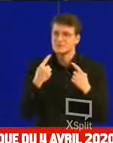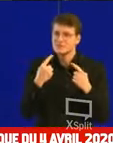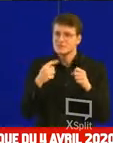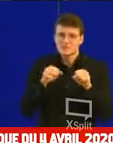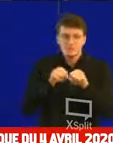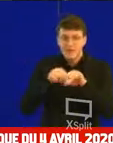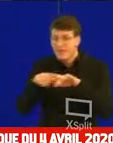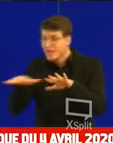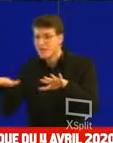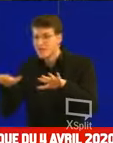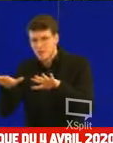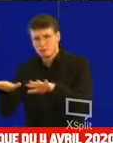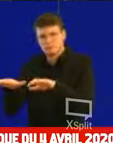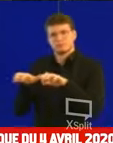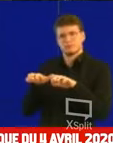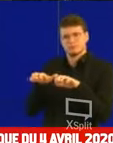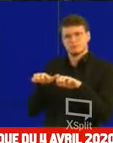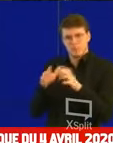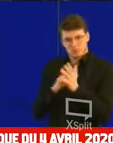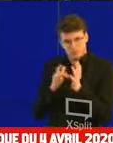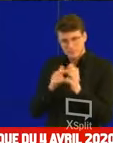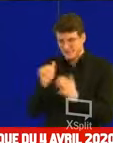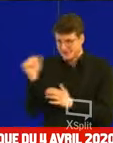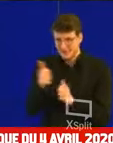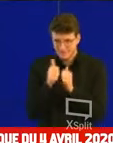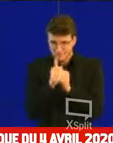il disait que si